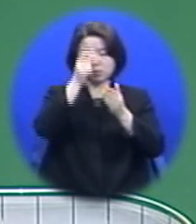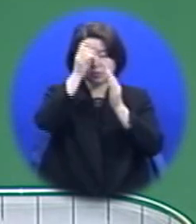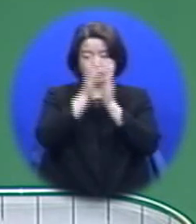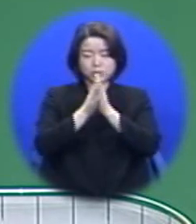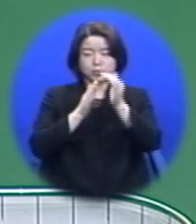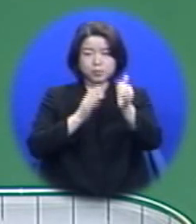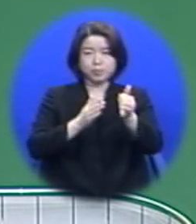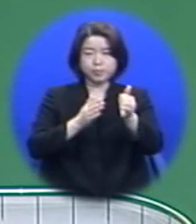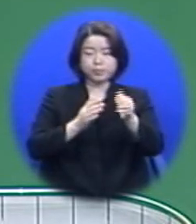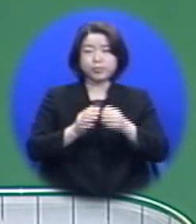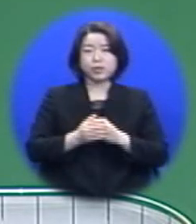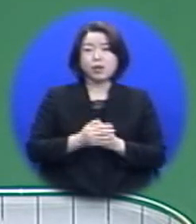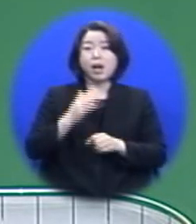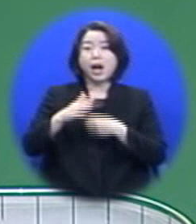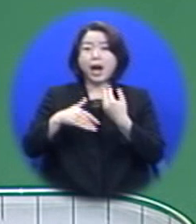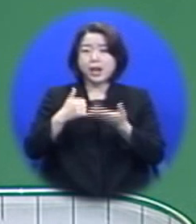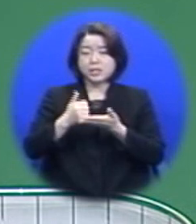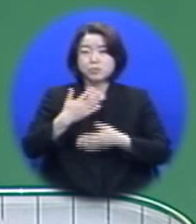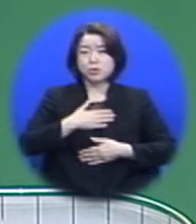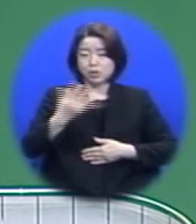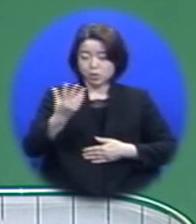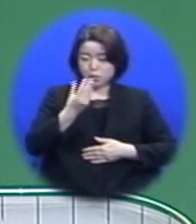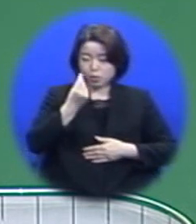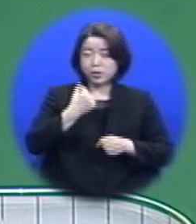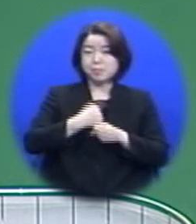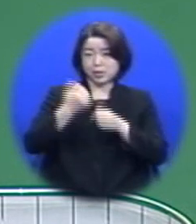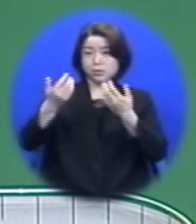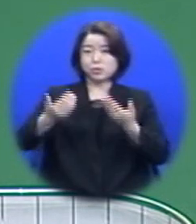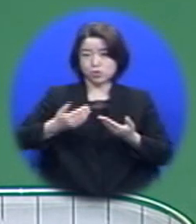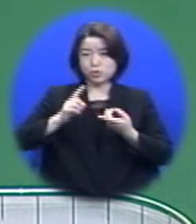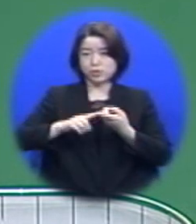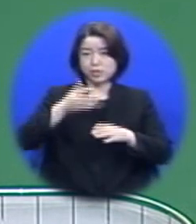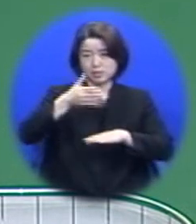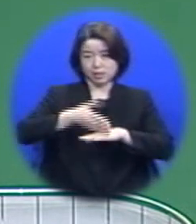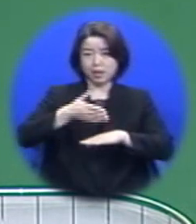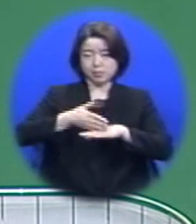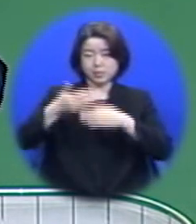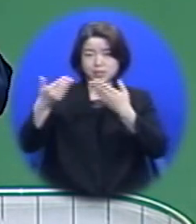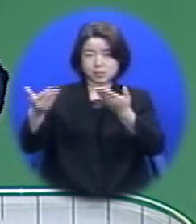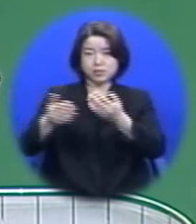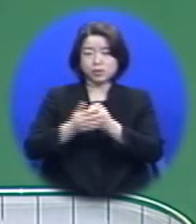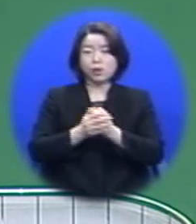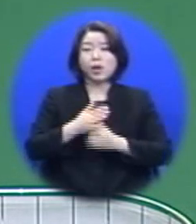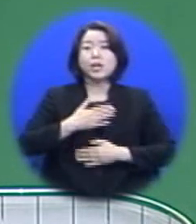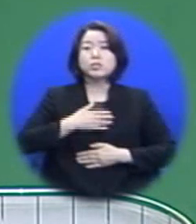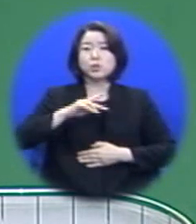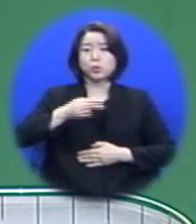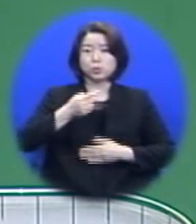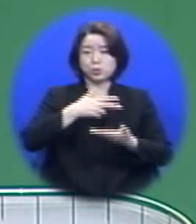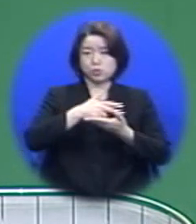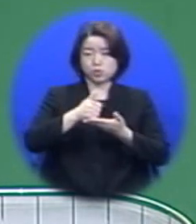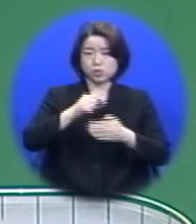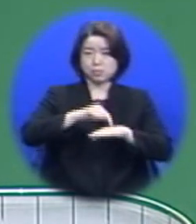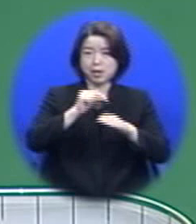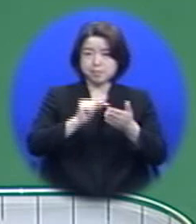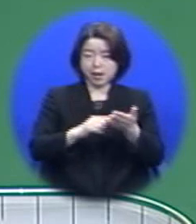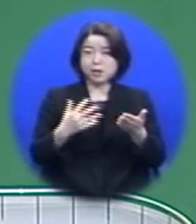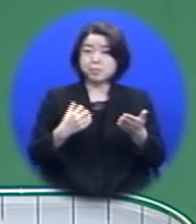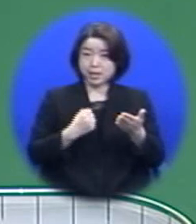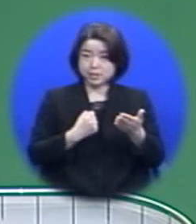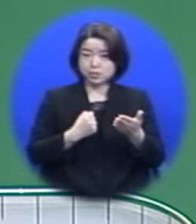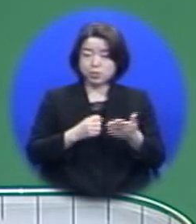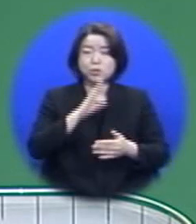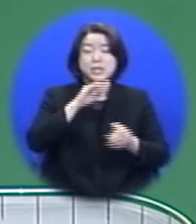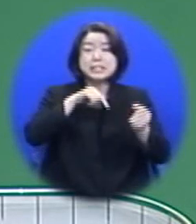하나님 거룩하게 해주신 것에 대해서 감사합니다 그리고 저도 주님의 마음을 품고 정의를